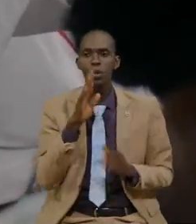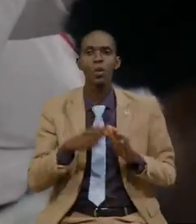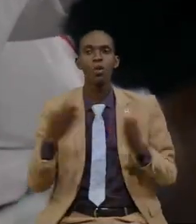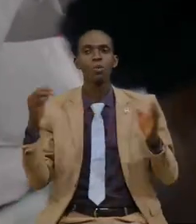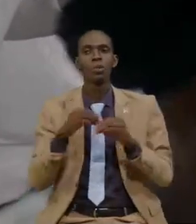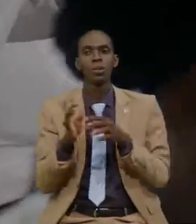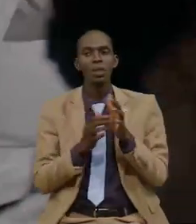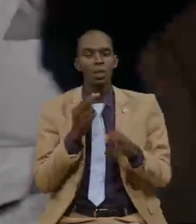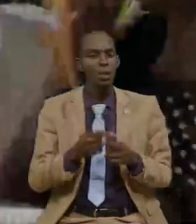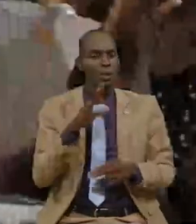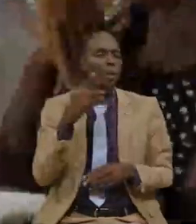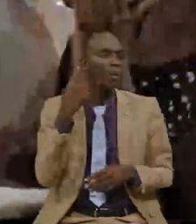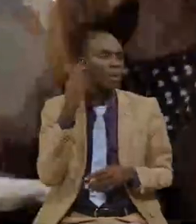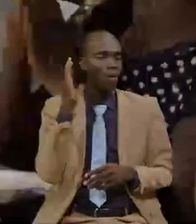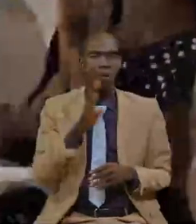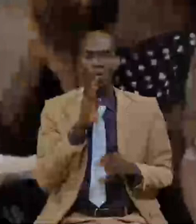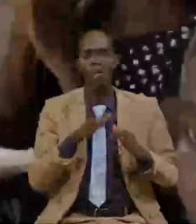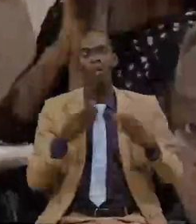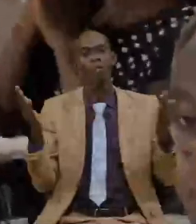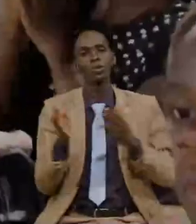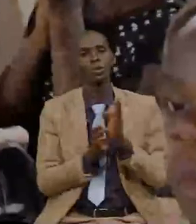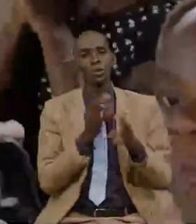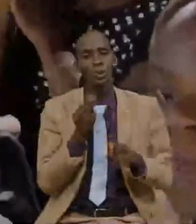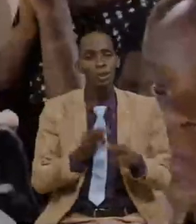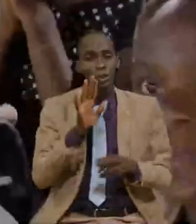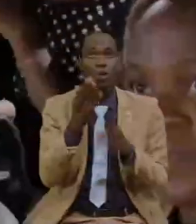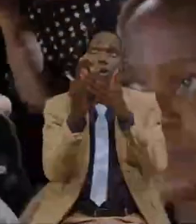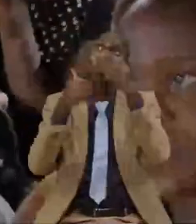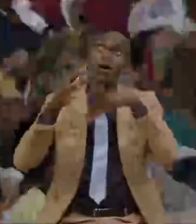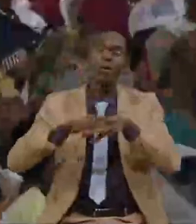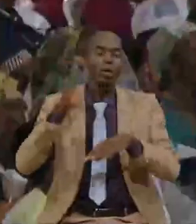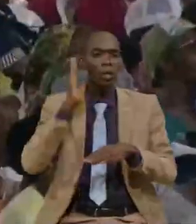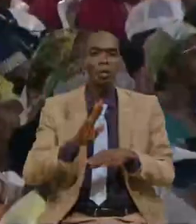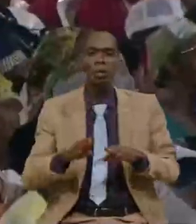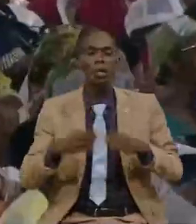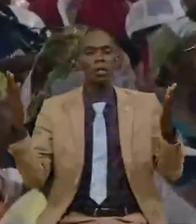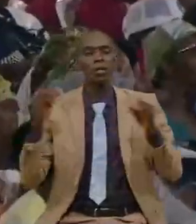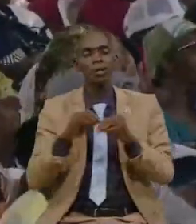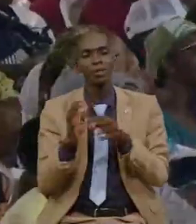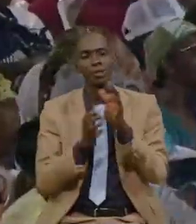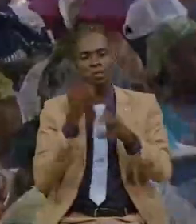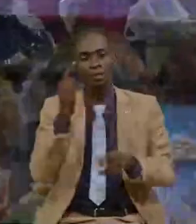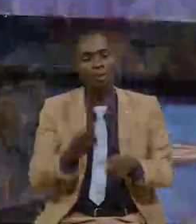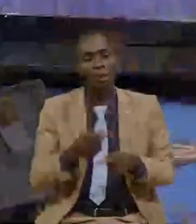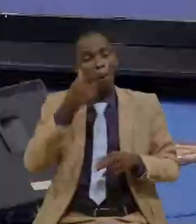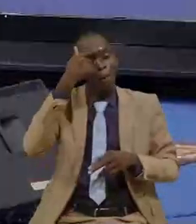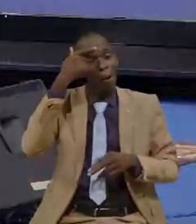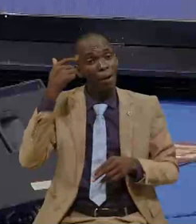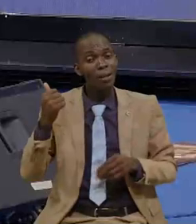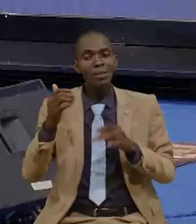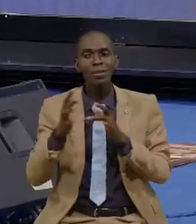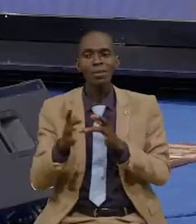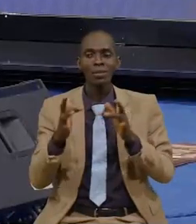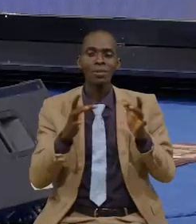yeux s'ouvriront, vos oreilles s'ouvriront, votre ciel s'ouvrira, parce